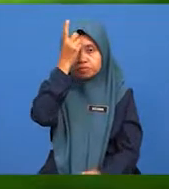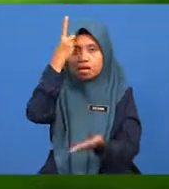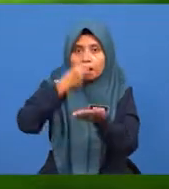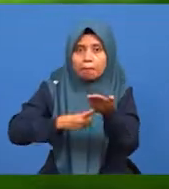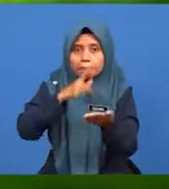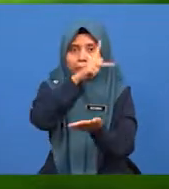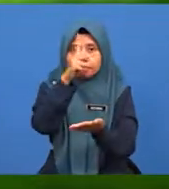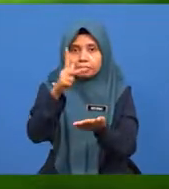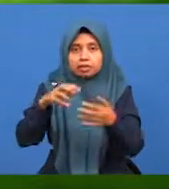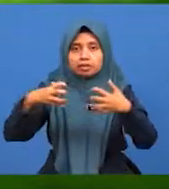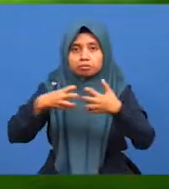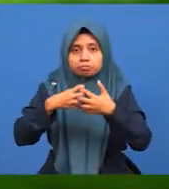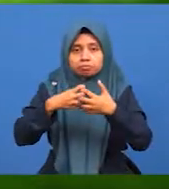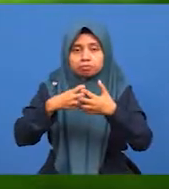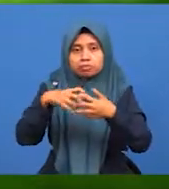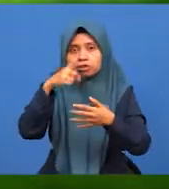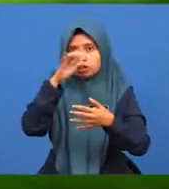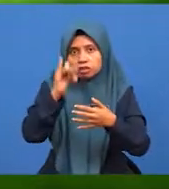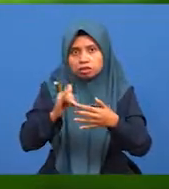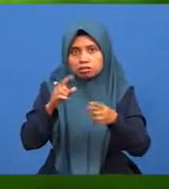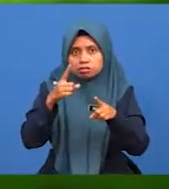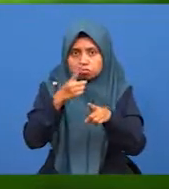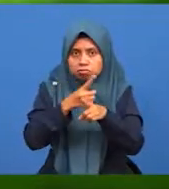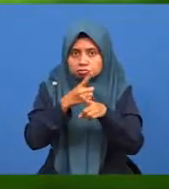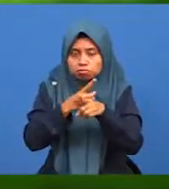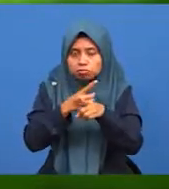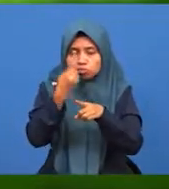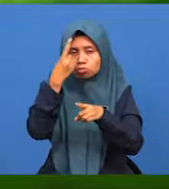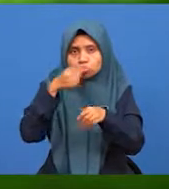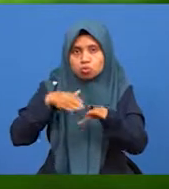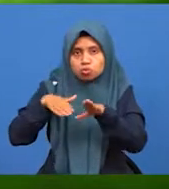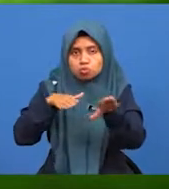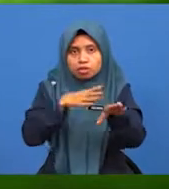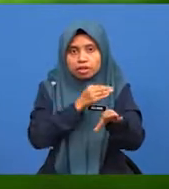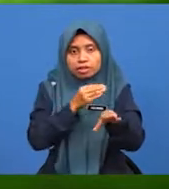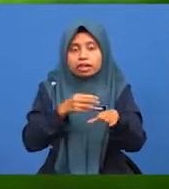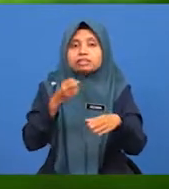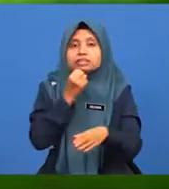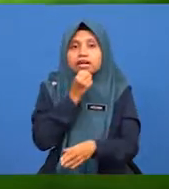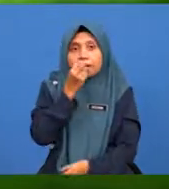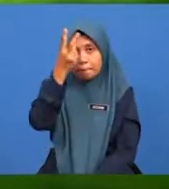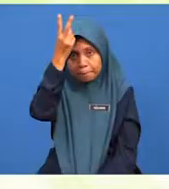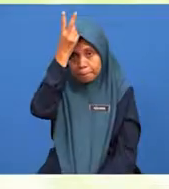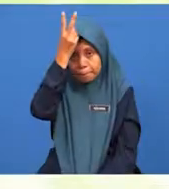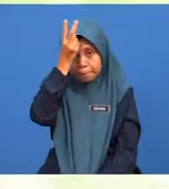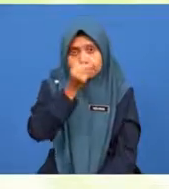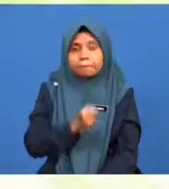Apakah penjodoh bilangan yang sesuai untuk satu sungai dan beberapa ekor kambing?